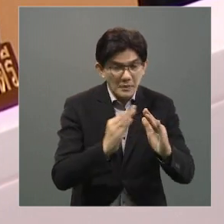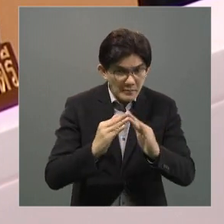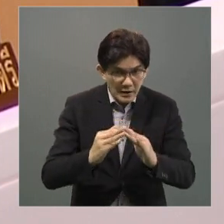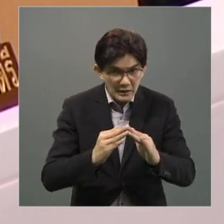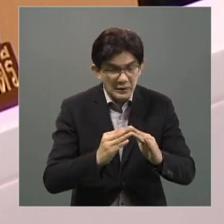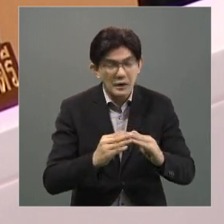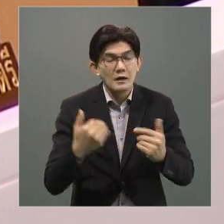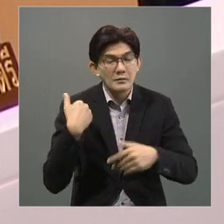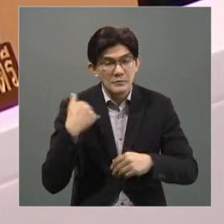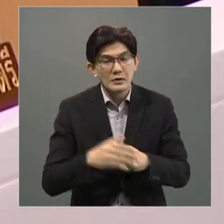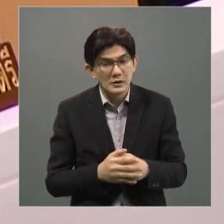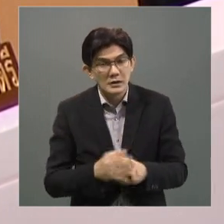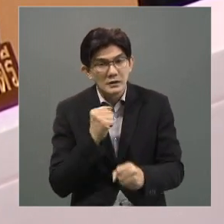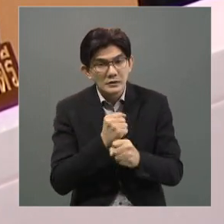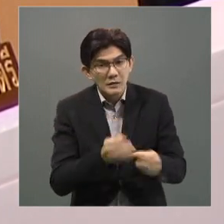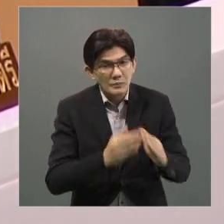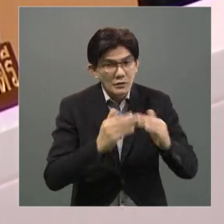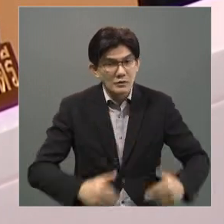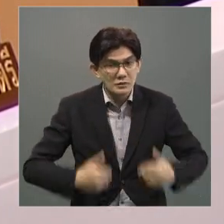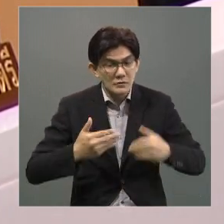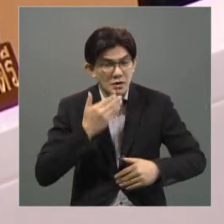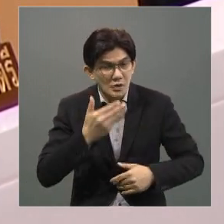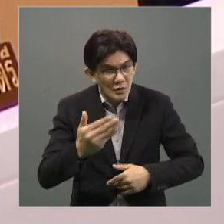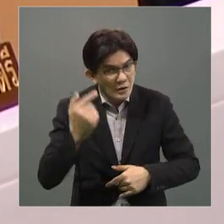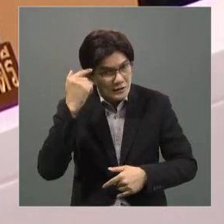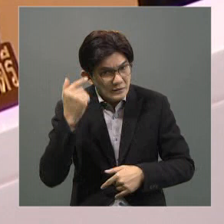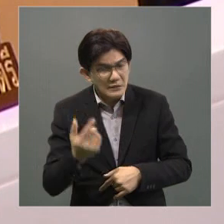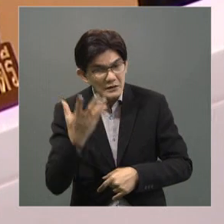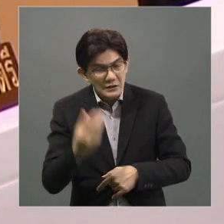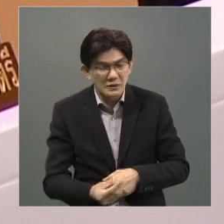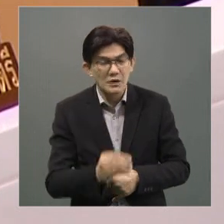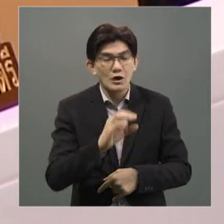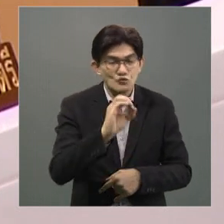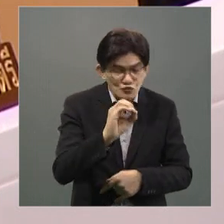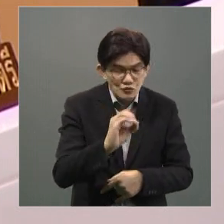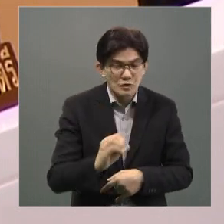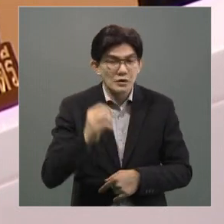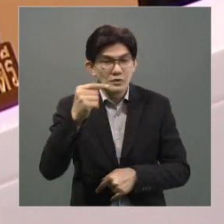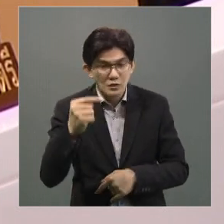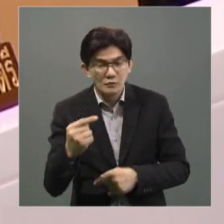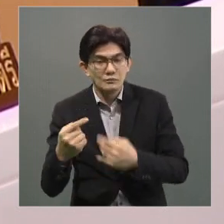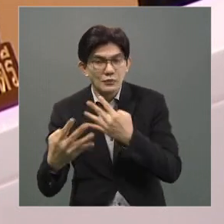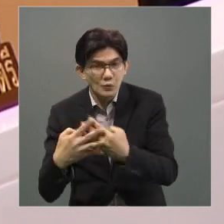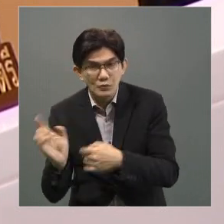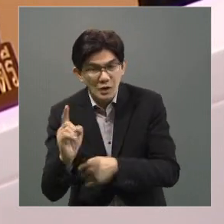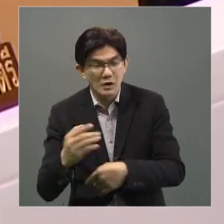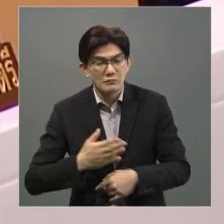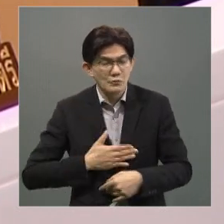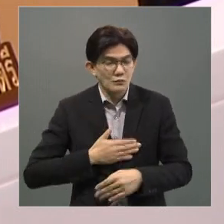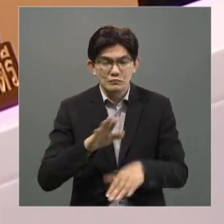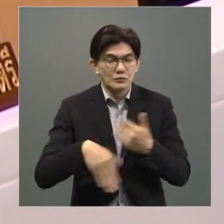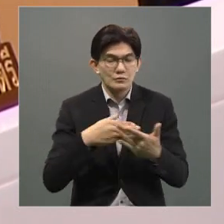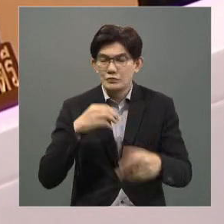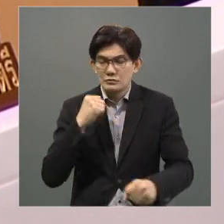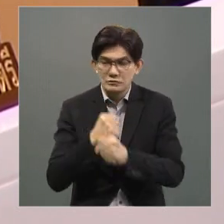ยว่าสิ่งที่คุณสร้างมาตลอดชีวิตคุณจะเหลือศูนย์หรือติดลบหรือติดคุกผมไม่เว้นหรอกครับ